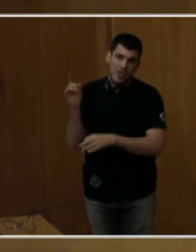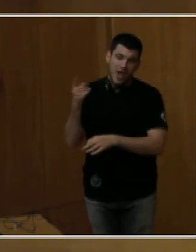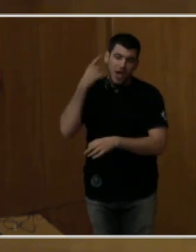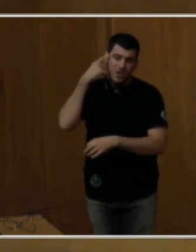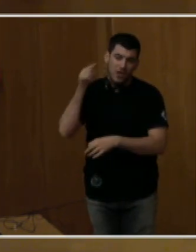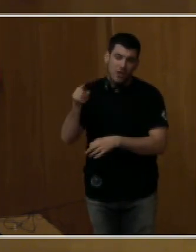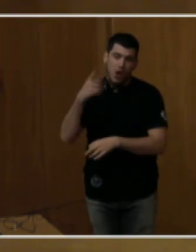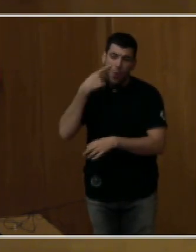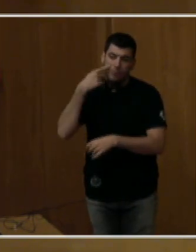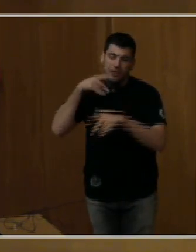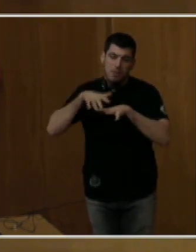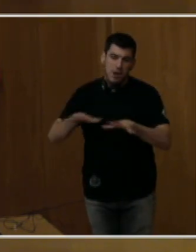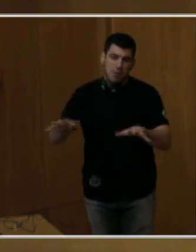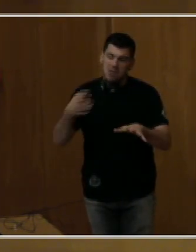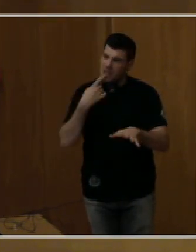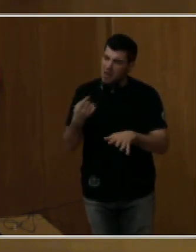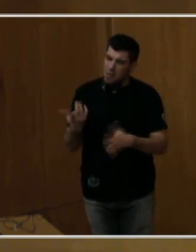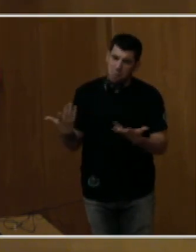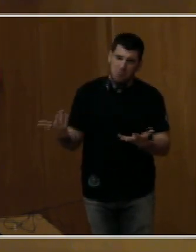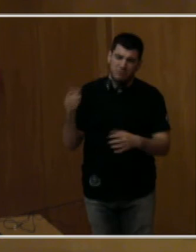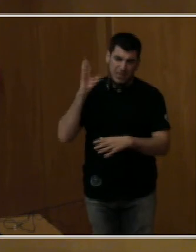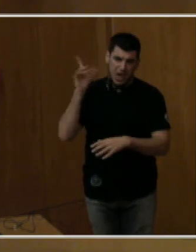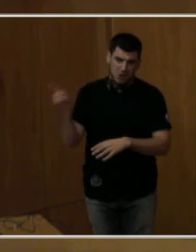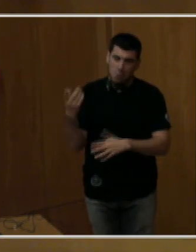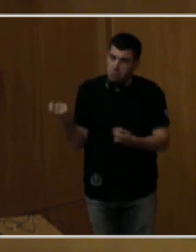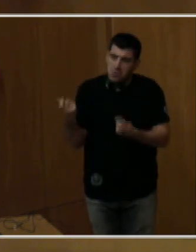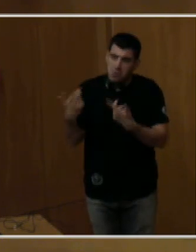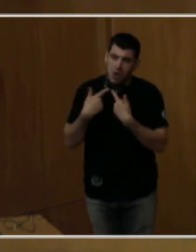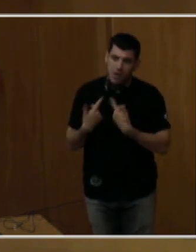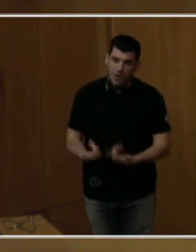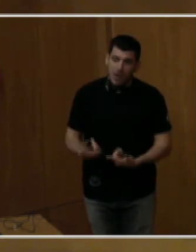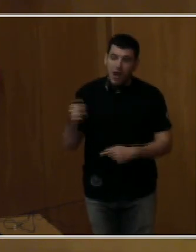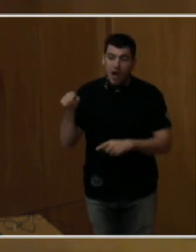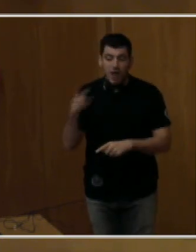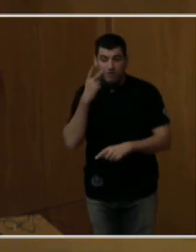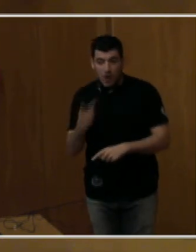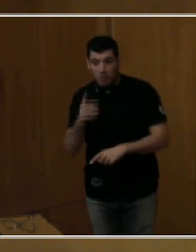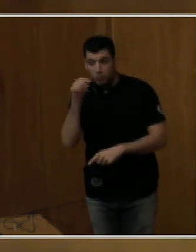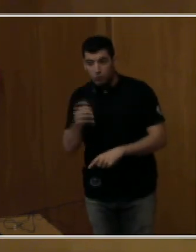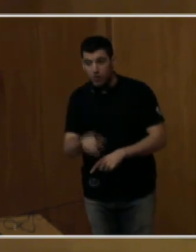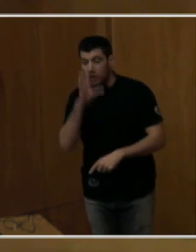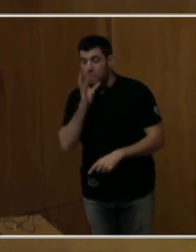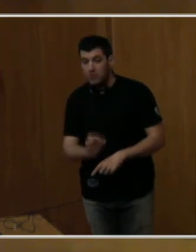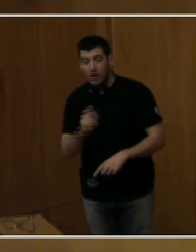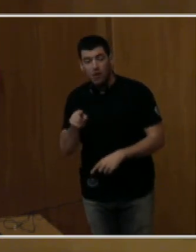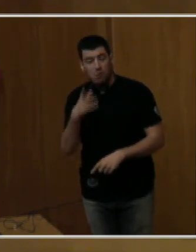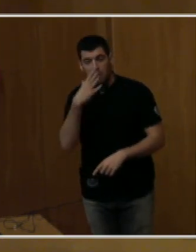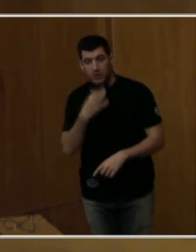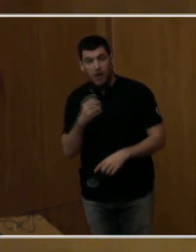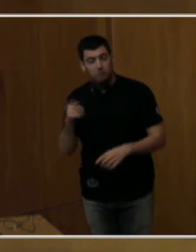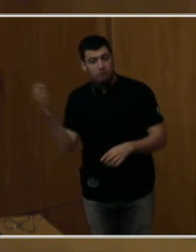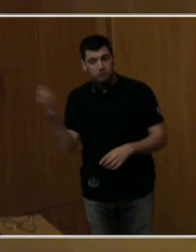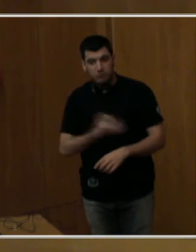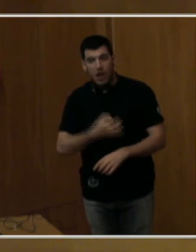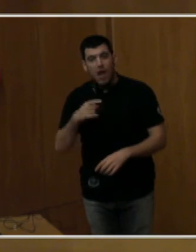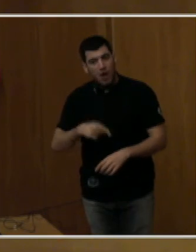οπτική μνήμη και τον κοροϊδεύα, λέω τι λέει ο τρελός πάλι. Αλλά τελικά το βλέπω τώρα και λέω ότι εντάξει, έχουμε και εμείς τις τρελές